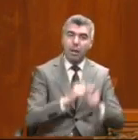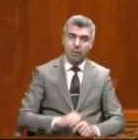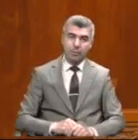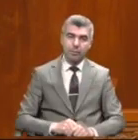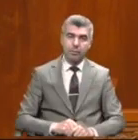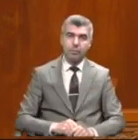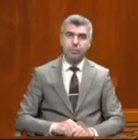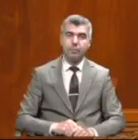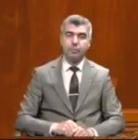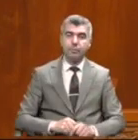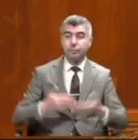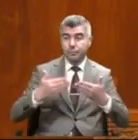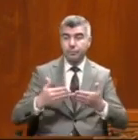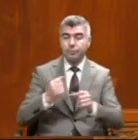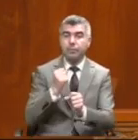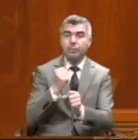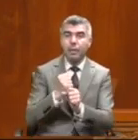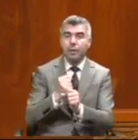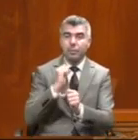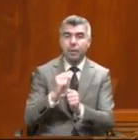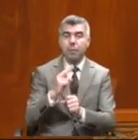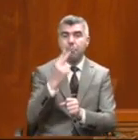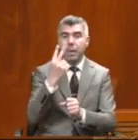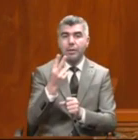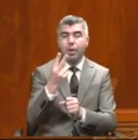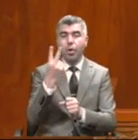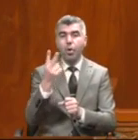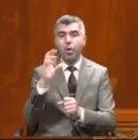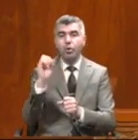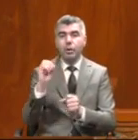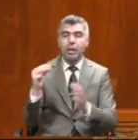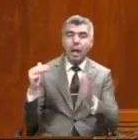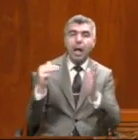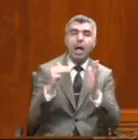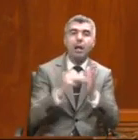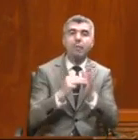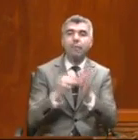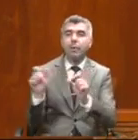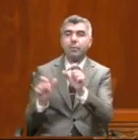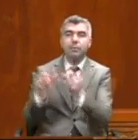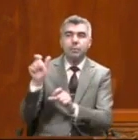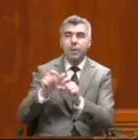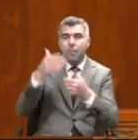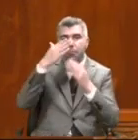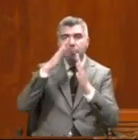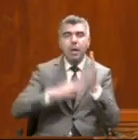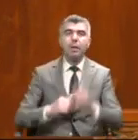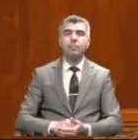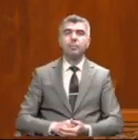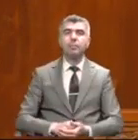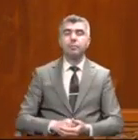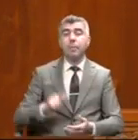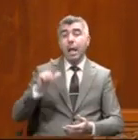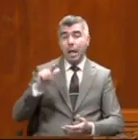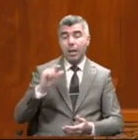160 مصنع اللي كتشغل 220 الف كفاءه مغربيه منهم